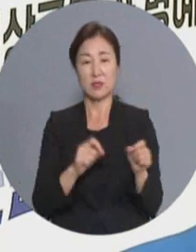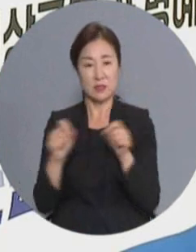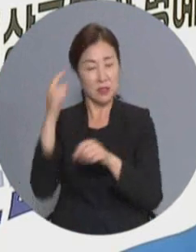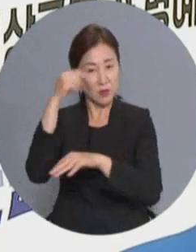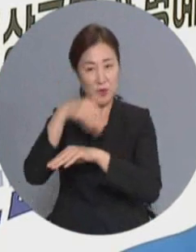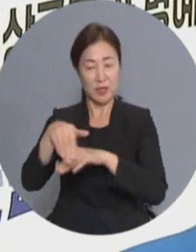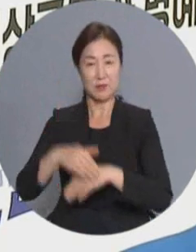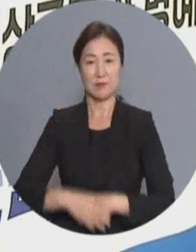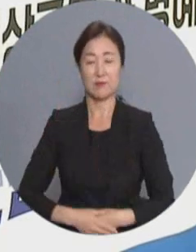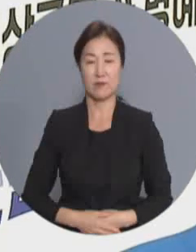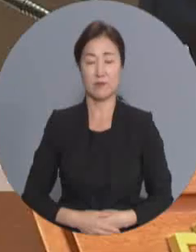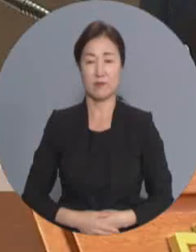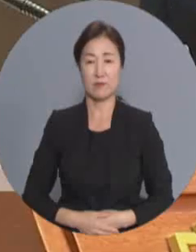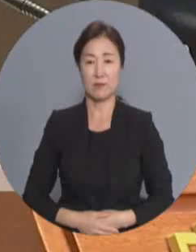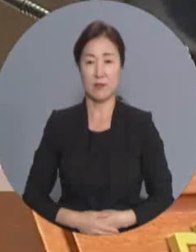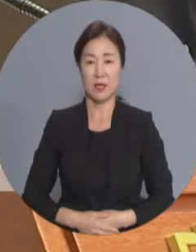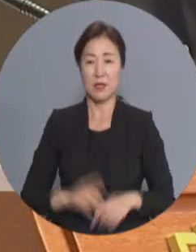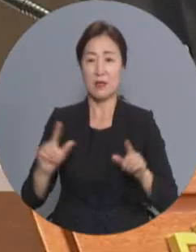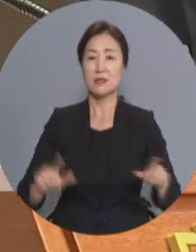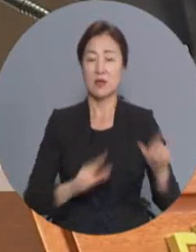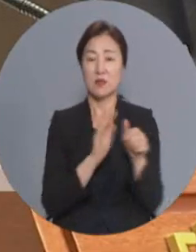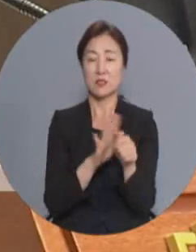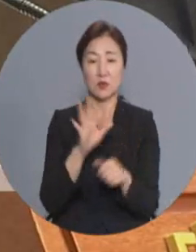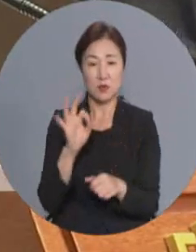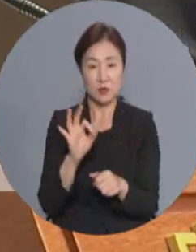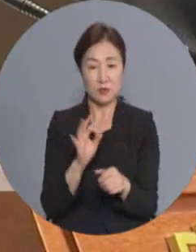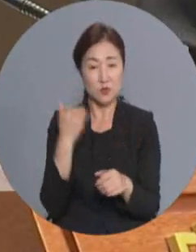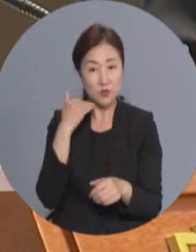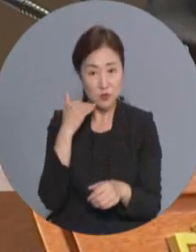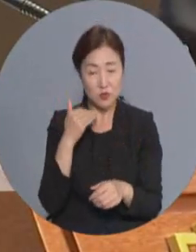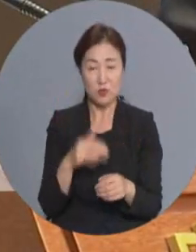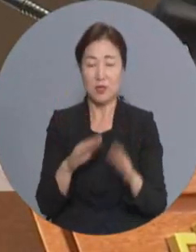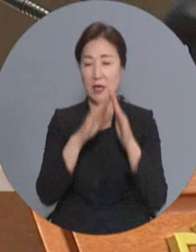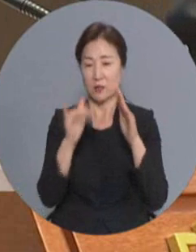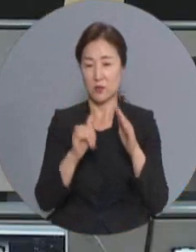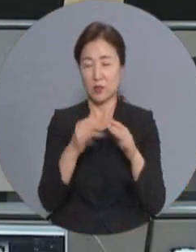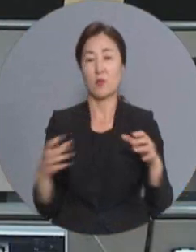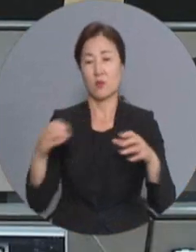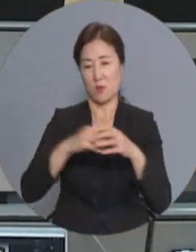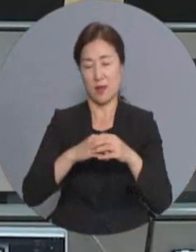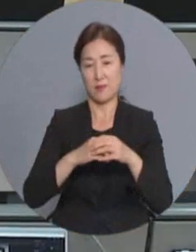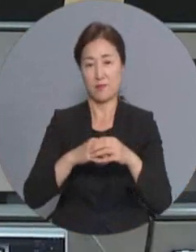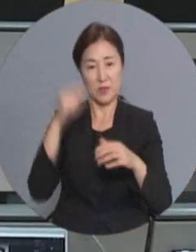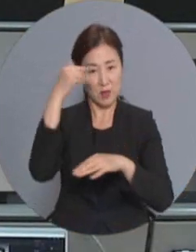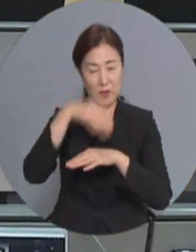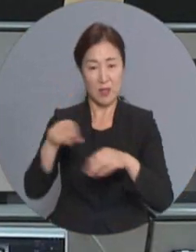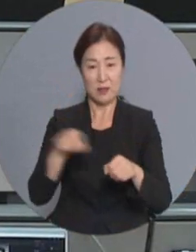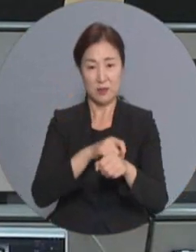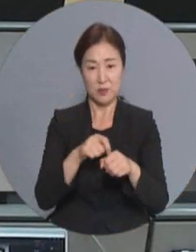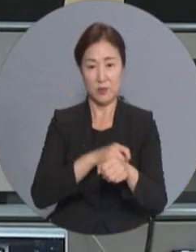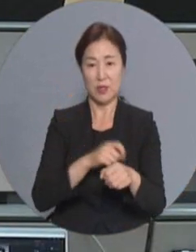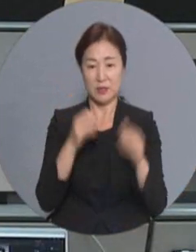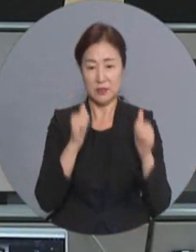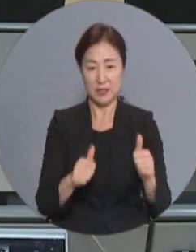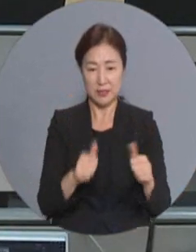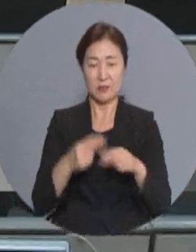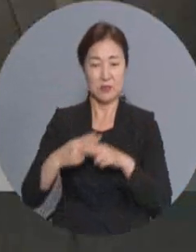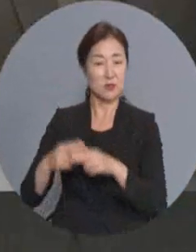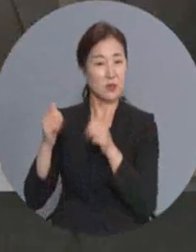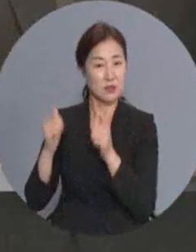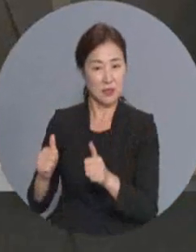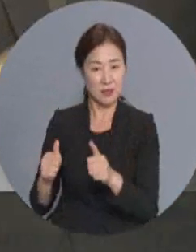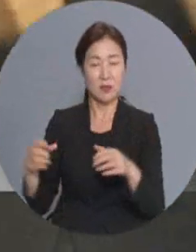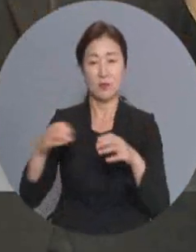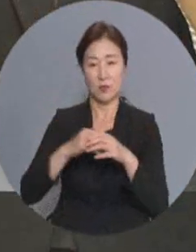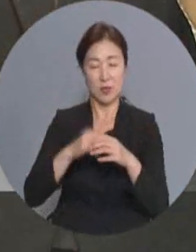있습니다 또 여순 사건 생활지원금 지급 대상을 유족까지 확대하고 특별 재심과 직권 재심을